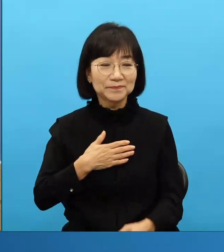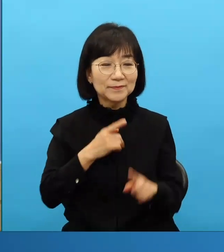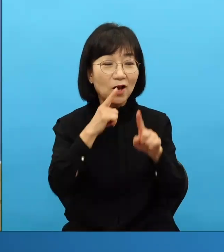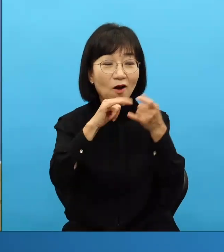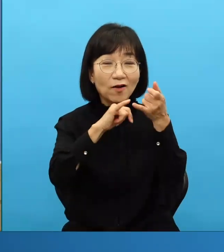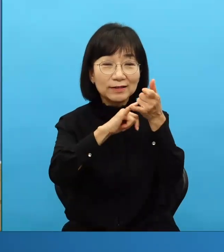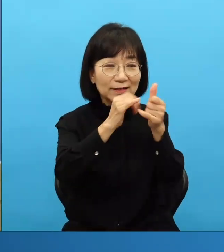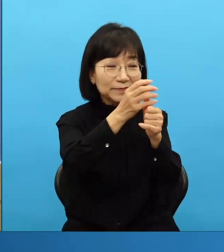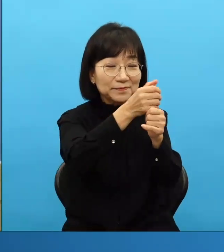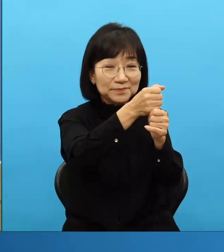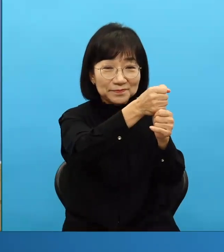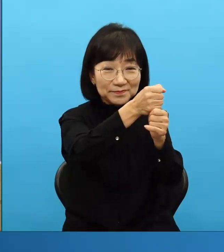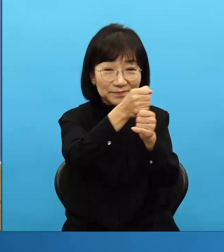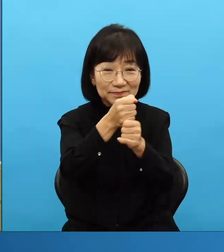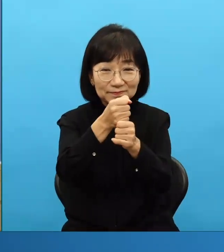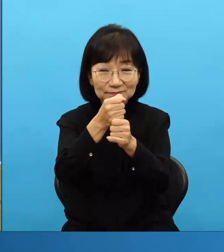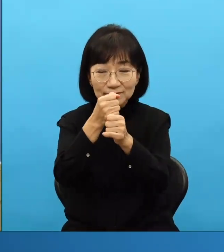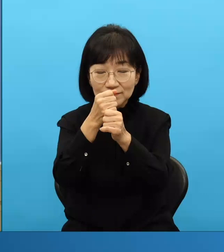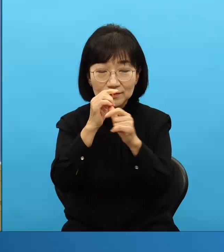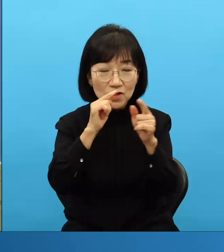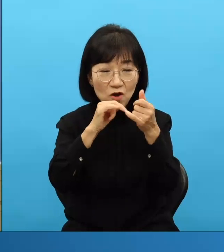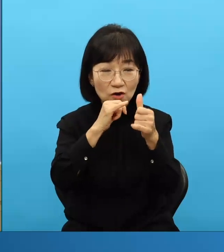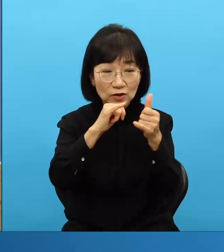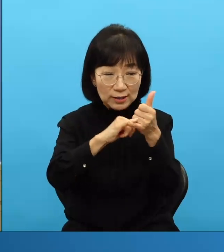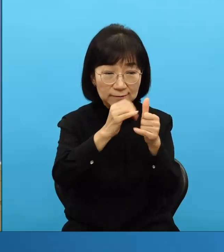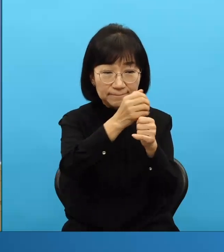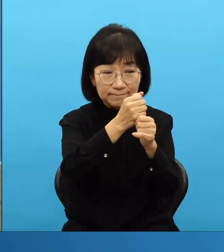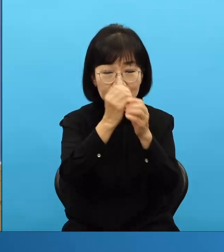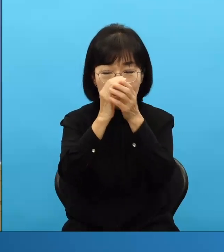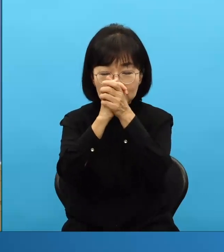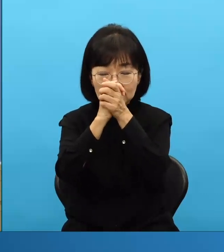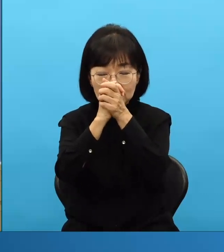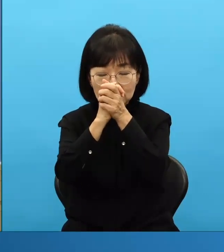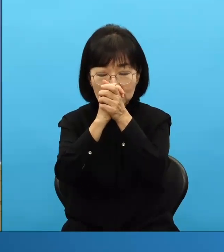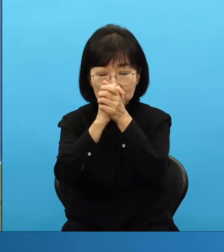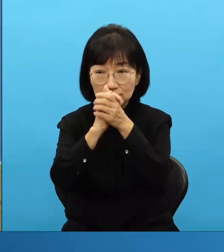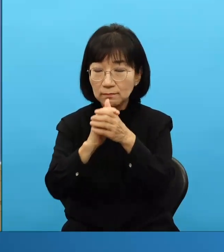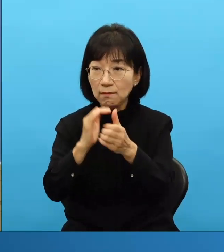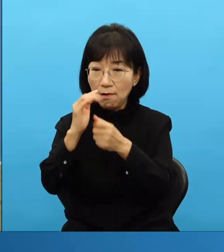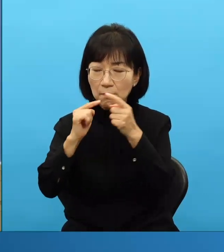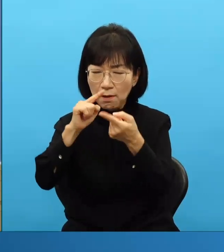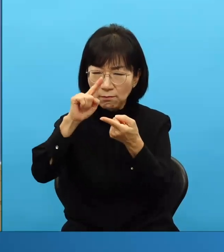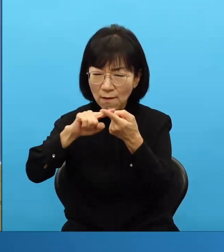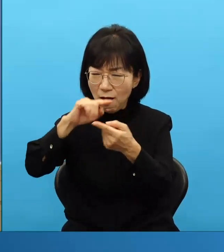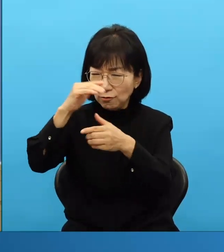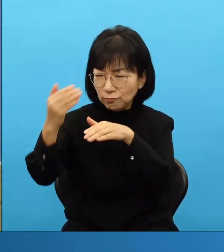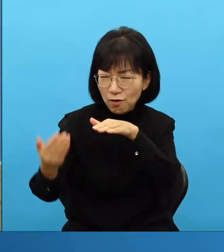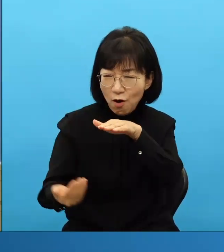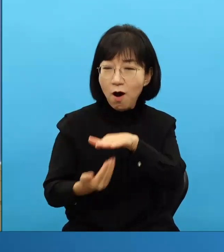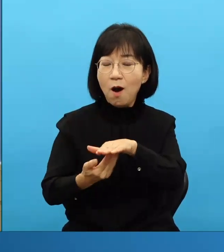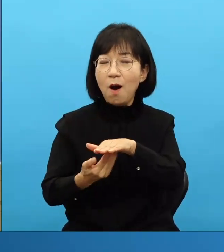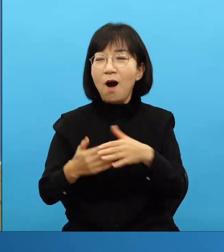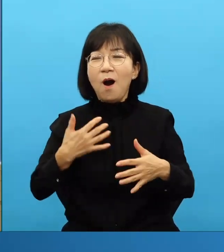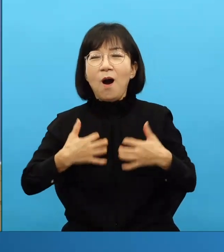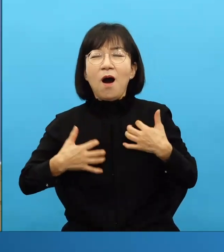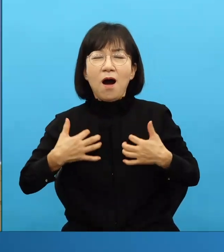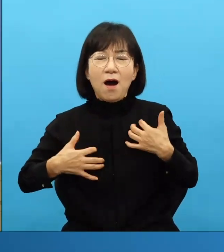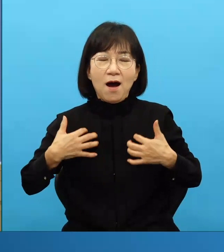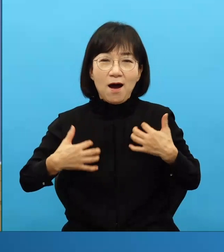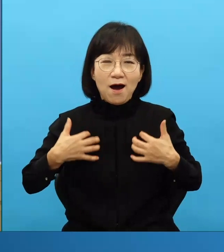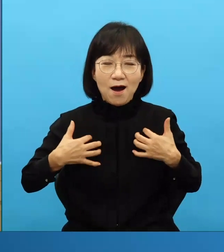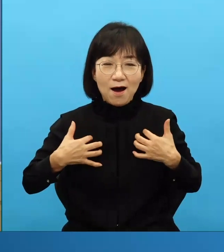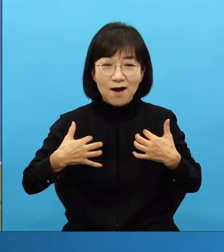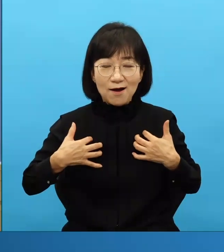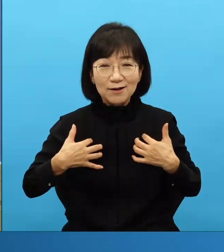말씀 붙잡고 기도했는데 말씀이 성취되어진다. 그 속에 얻는 기쁨이에요. Another joy is the joy that you found holding on to God's word and His